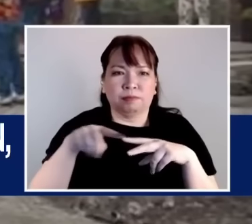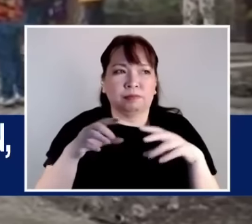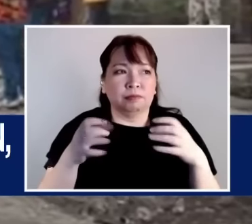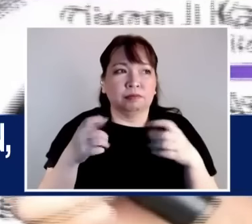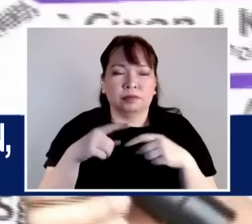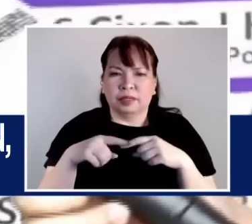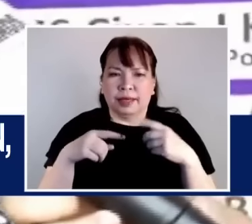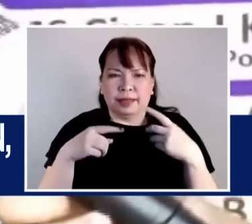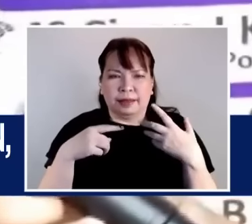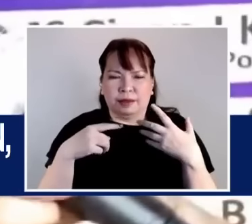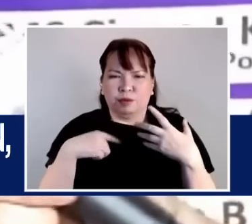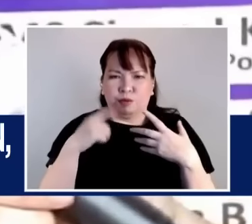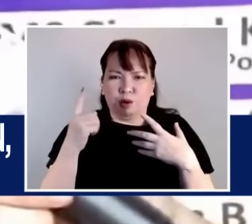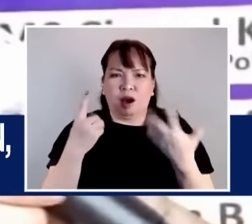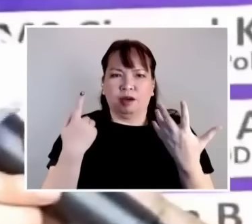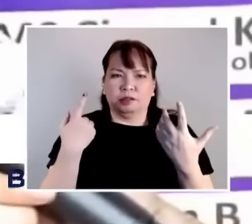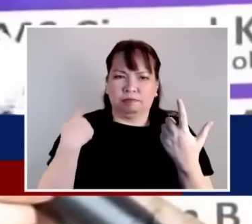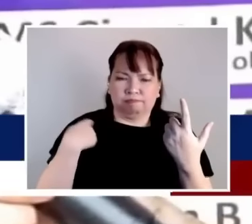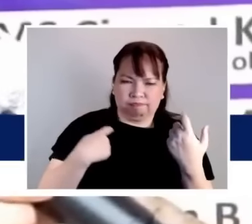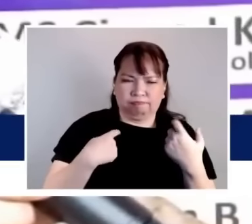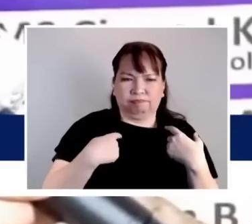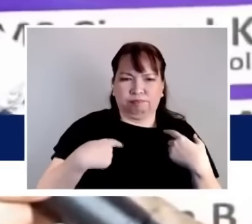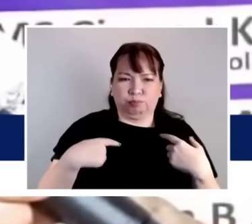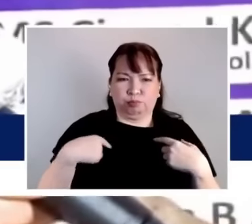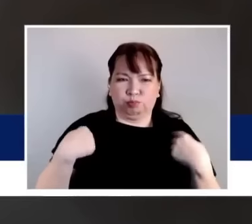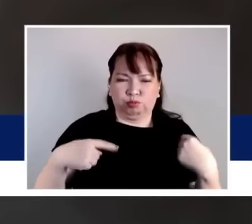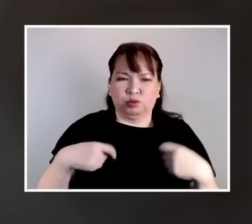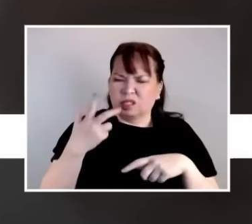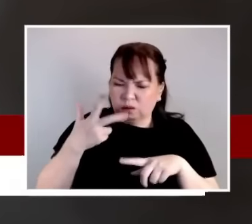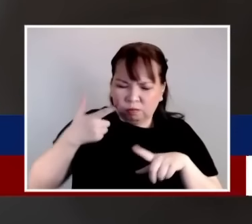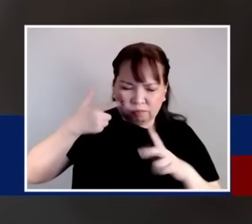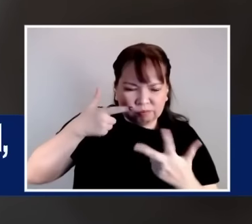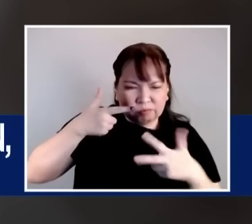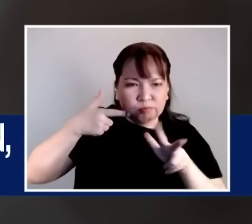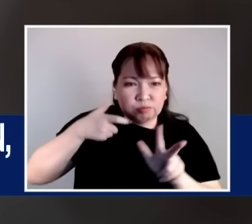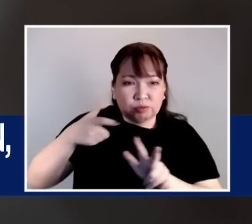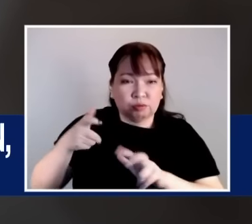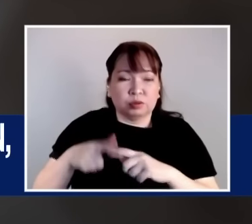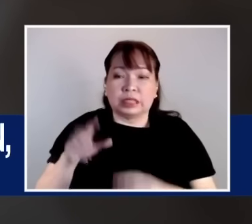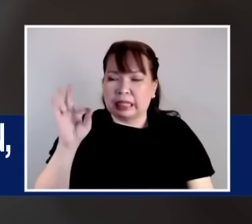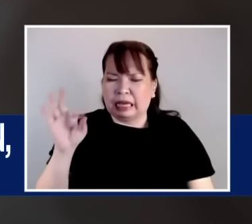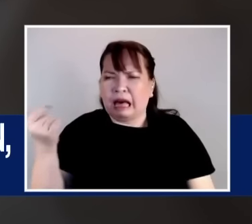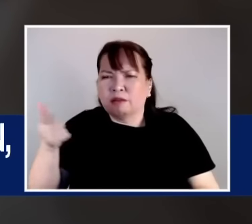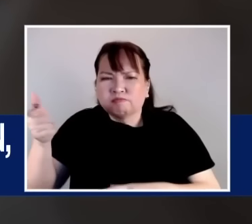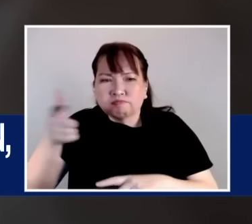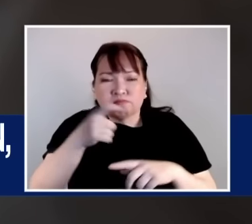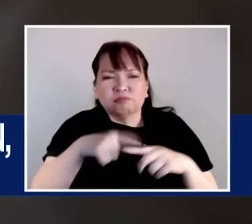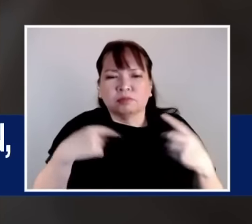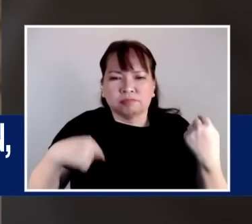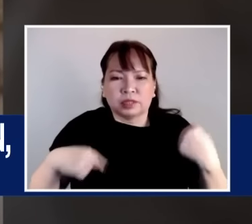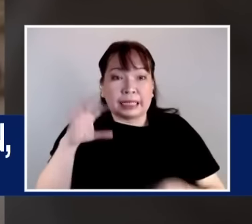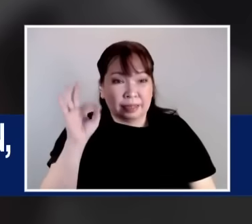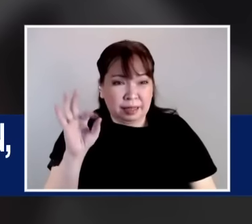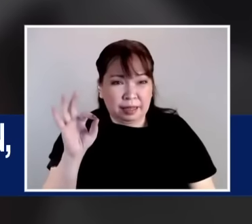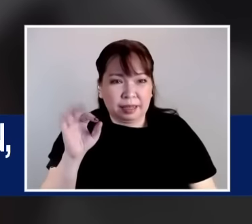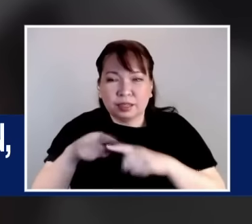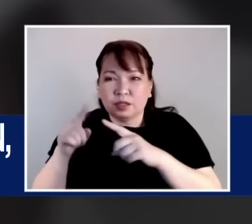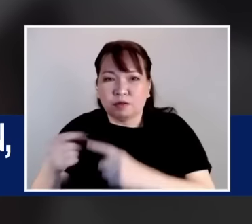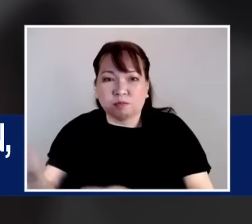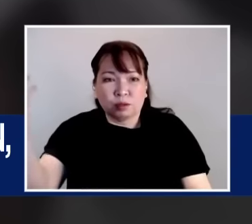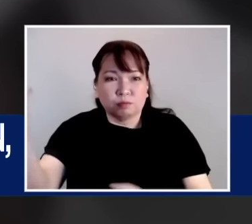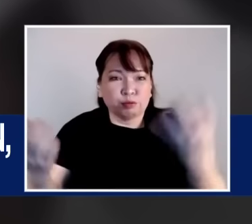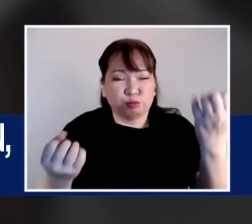sugatan. Maiinit na po tayo, sir. Continue pa rin yung investigation namin. Siyamang sugatan sa 7 magkakahiwalay na pagsabog sa